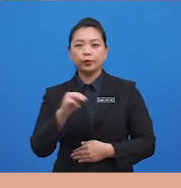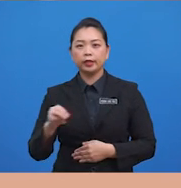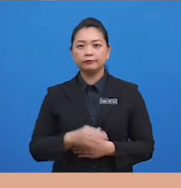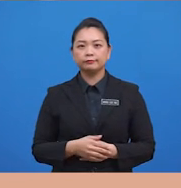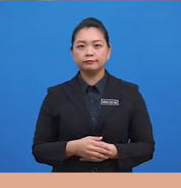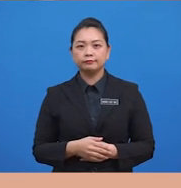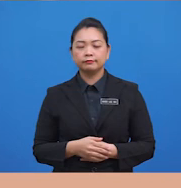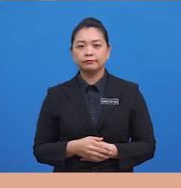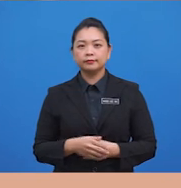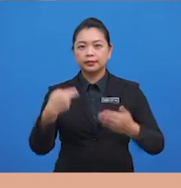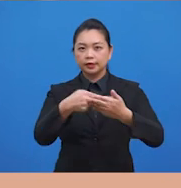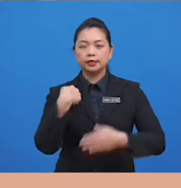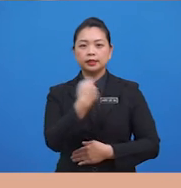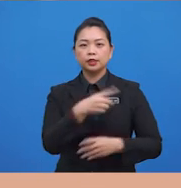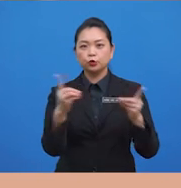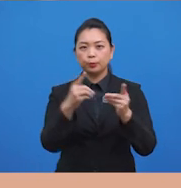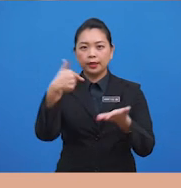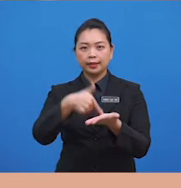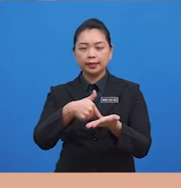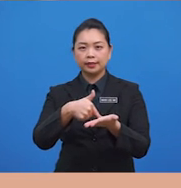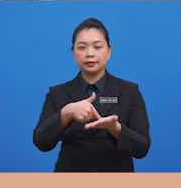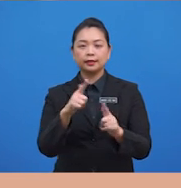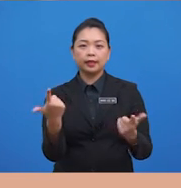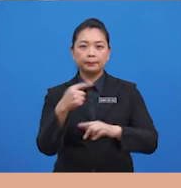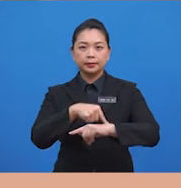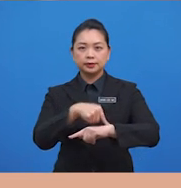murid. Sehingga kita berjumpa lagi